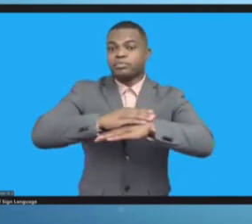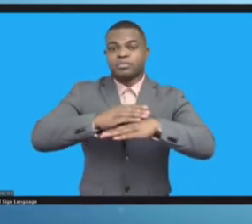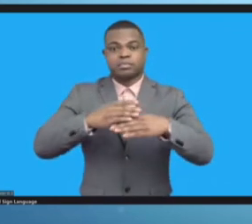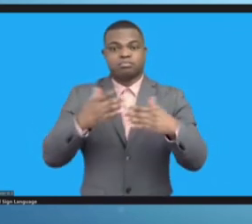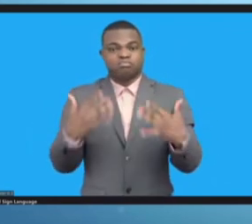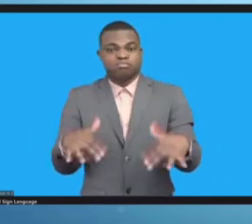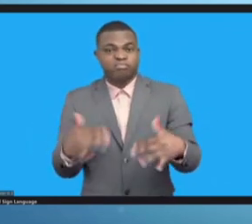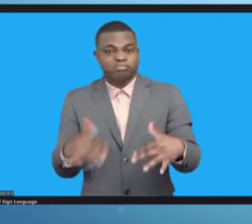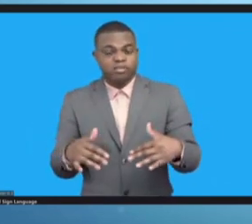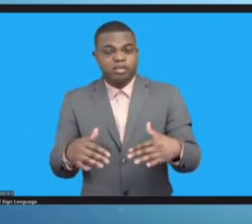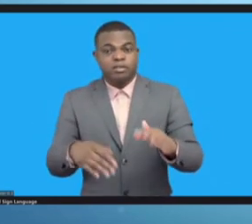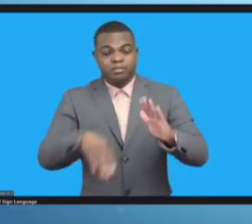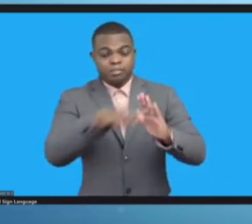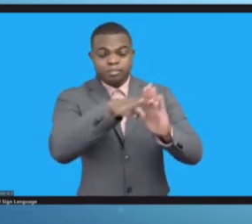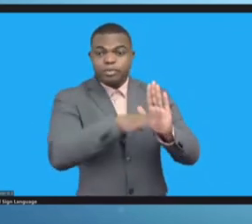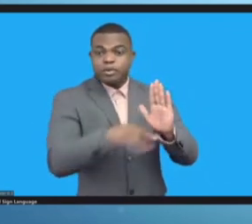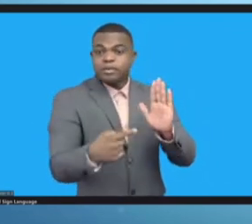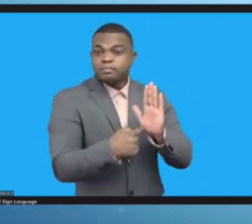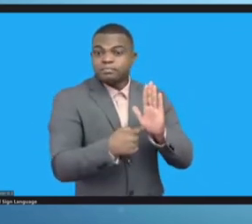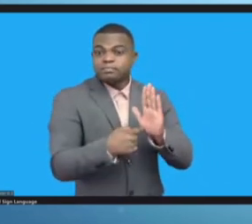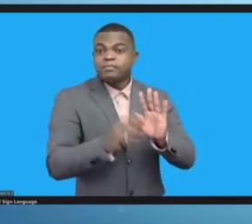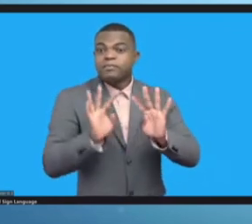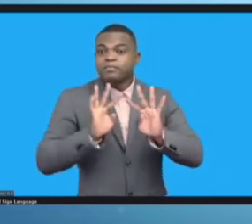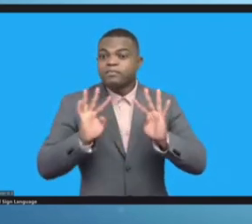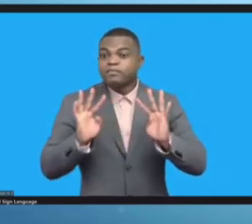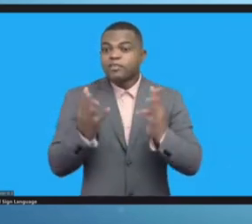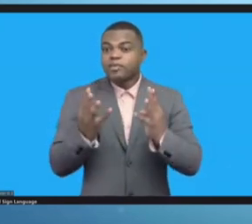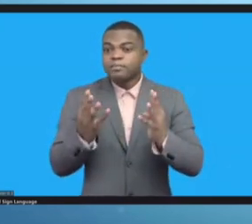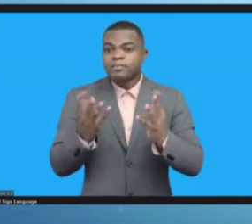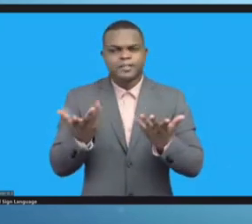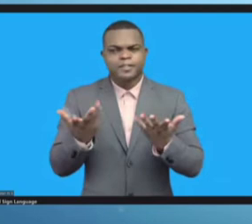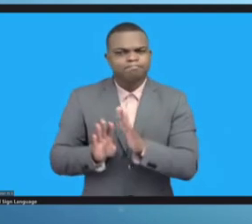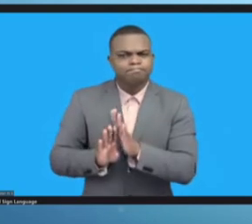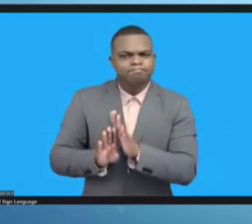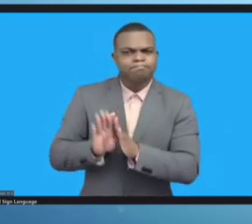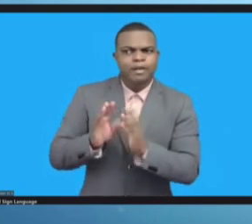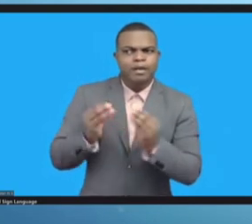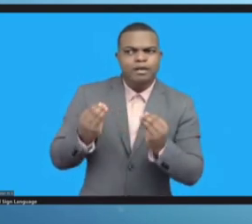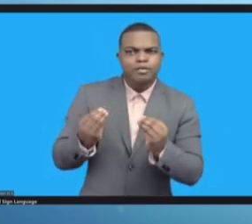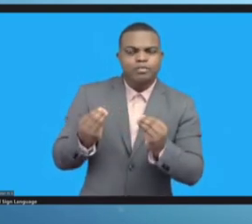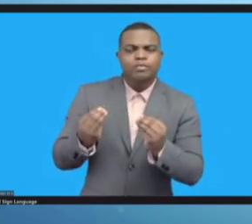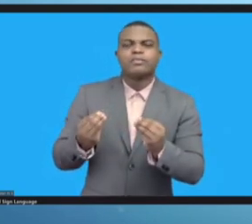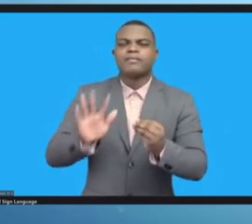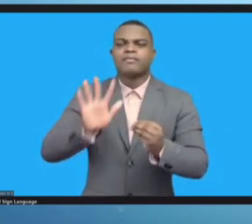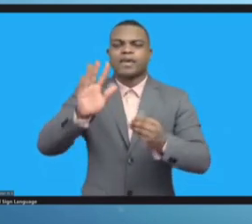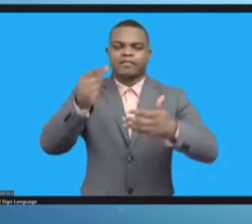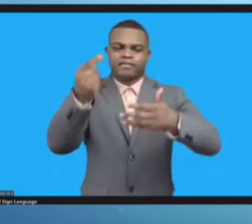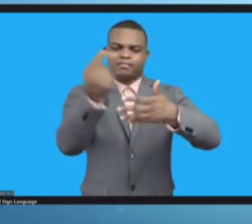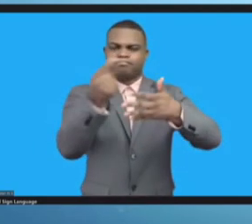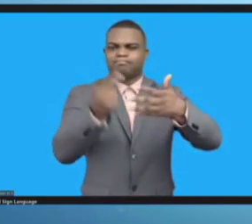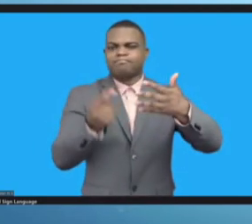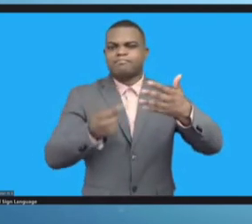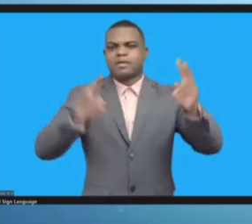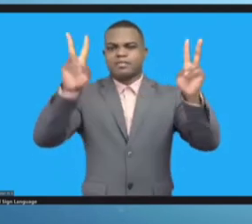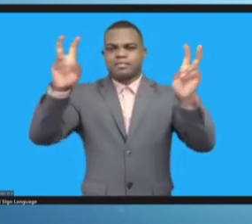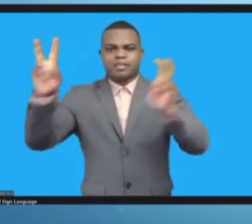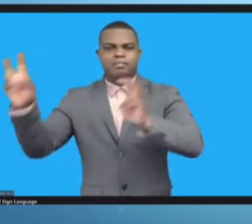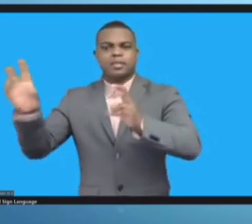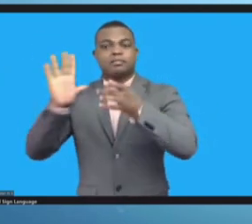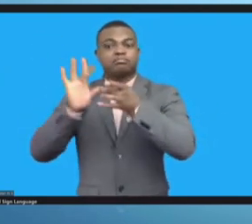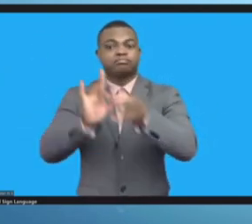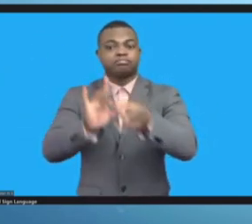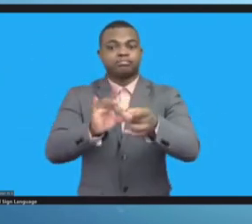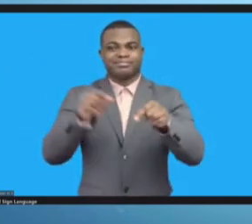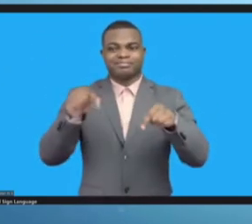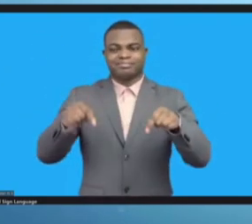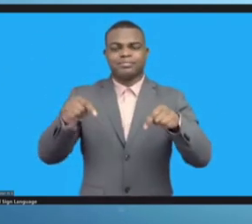5 thématiques. La connexion de tous tout en sauvegardant les droits humains, éviter ou